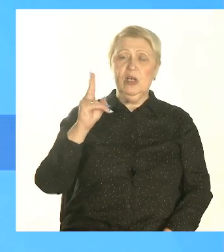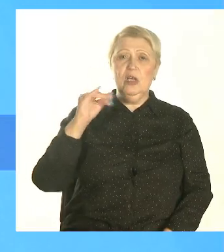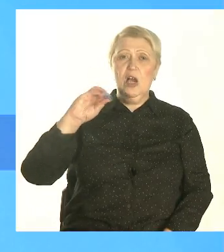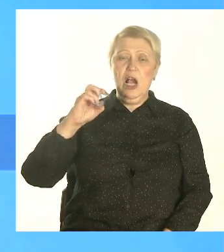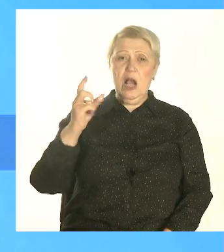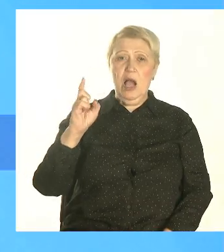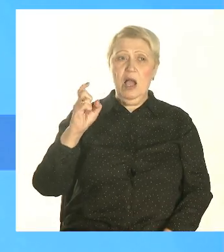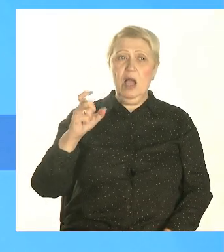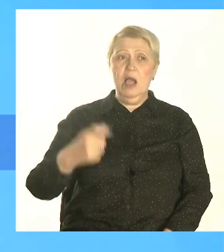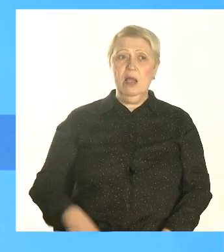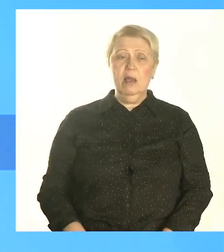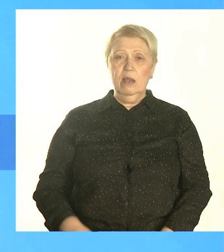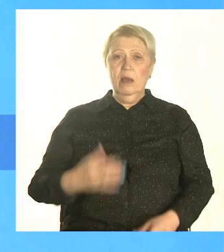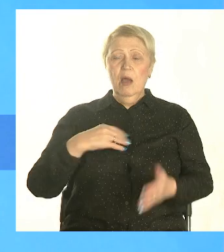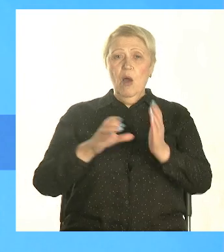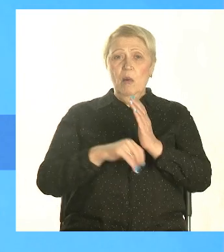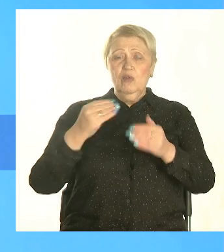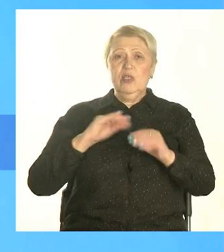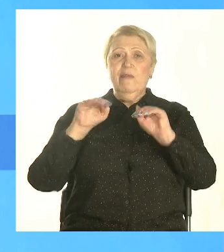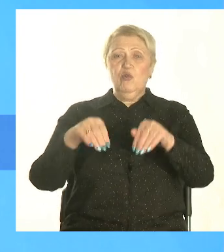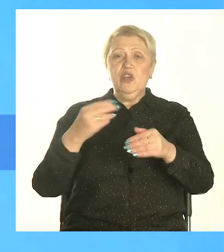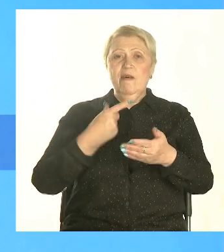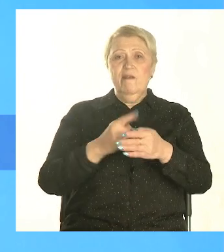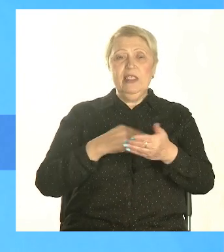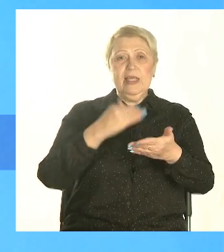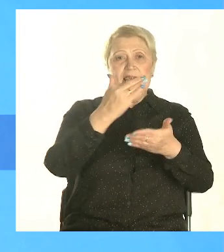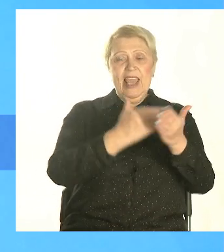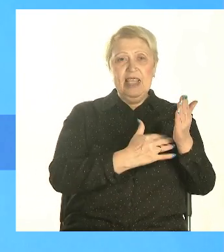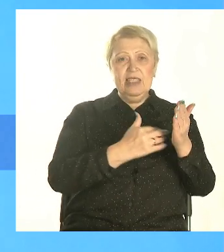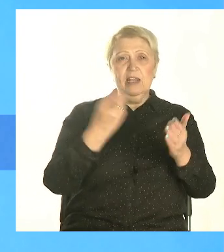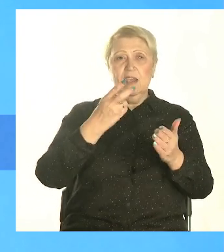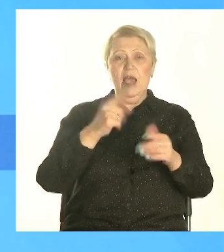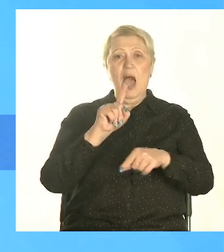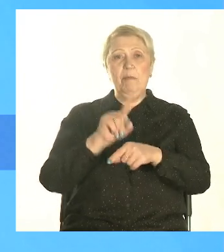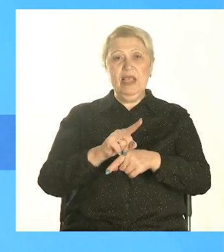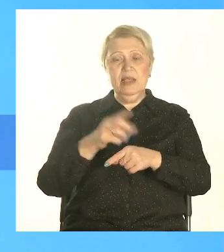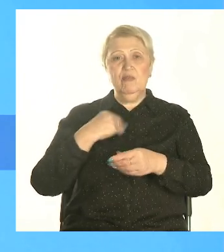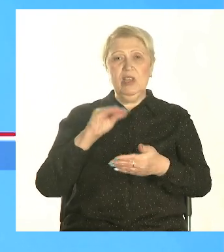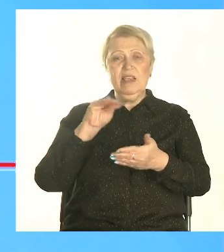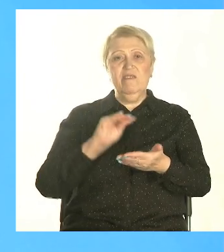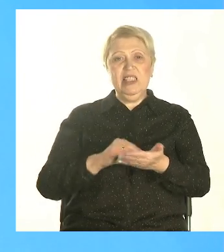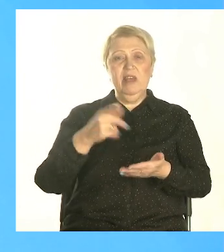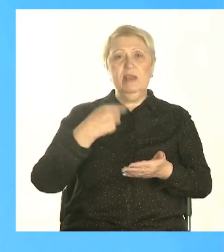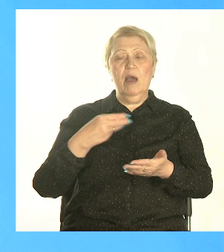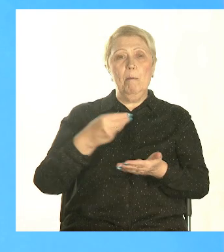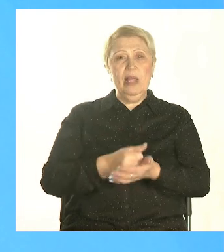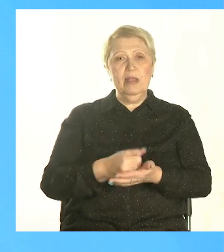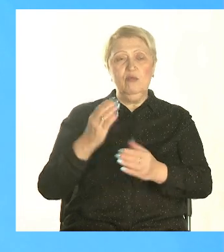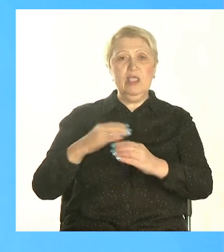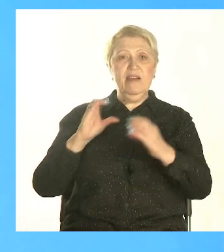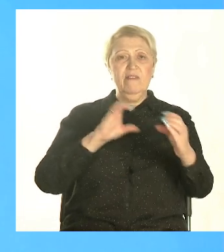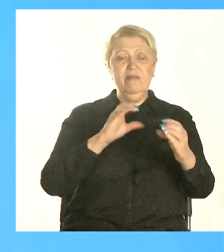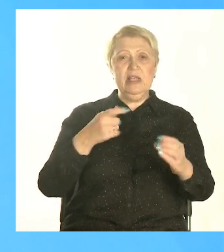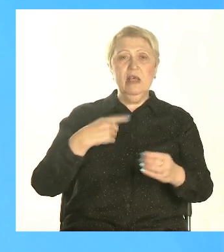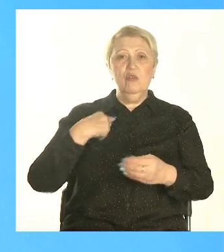Включаем реестр, и уже после этого оригинальный оператор обязан выставлять плату за вывоз отходов, исходя